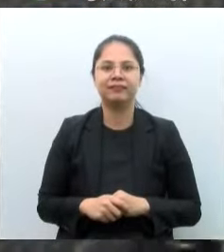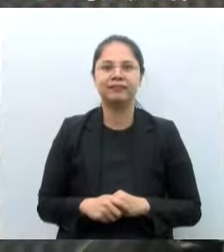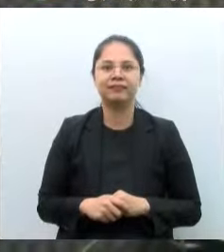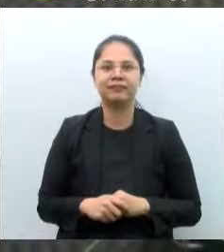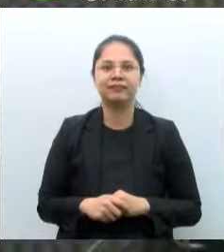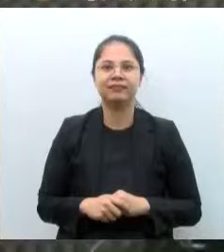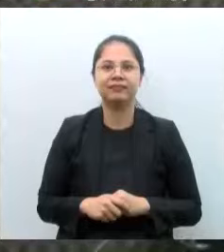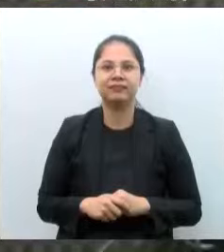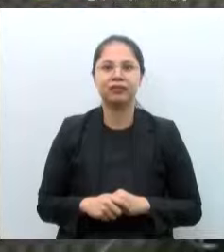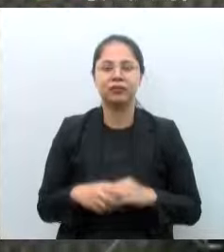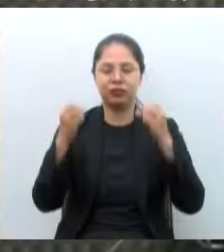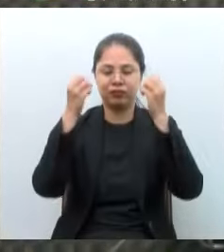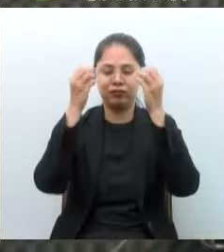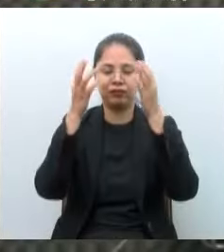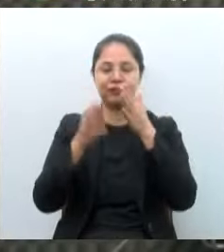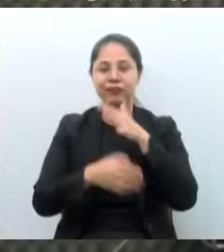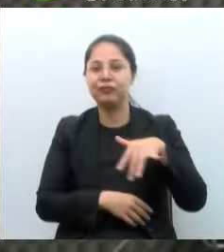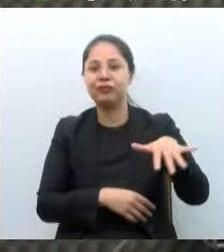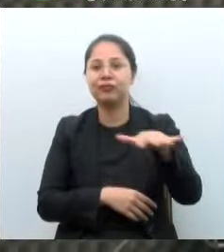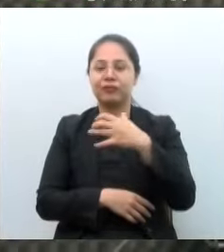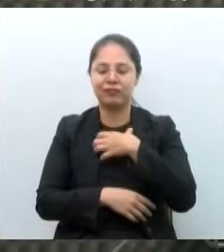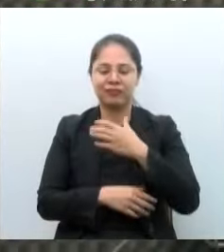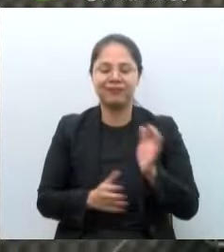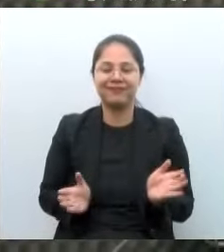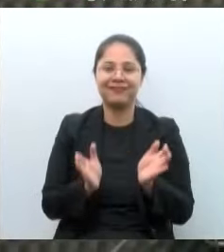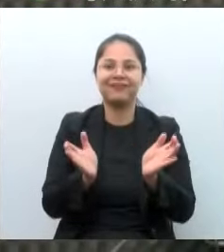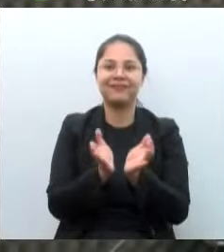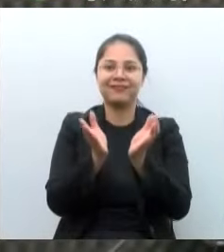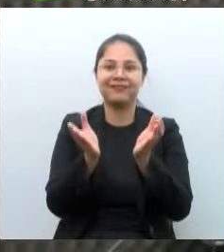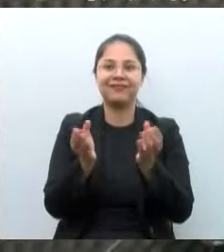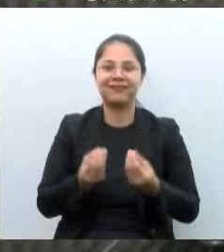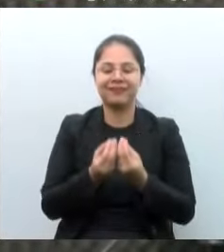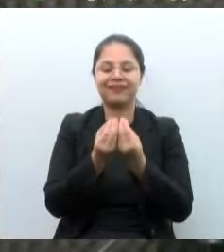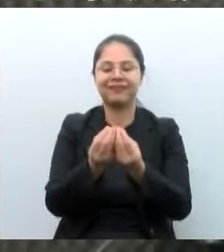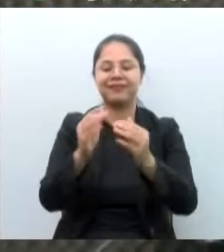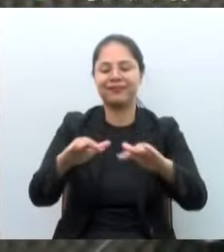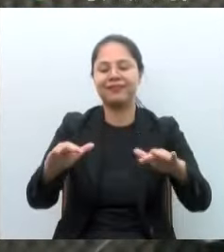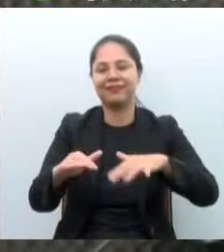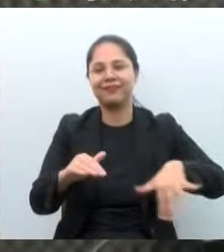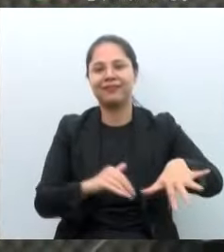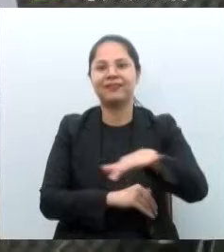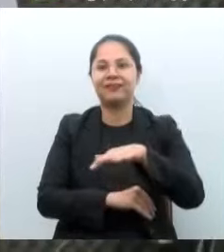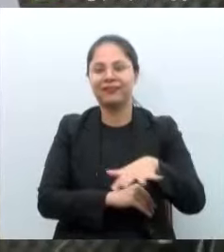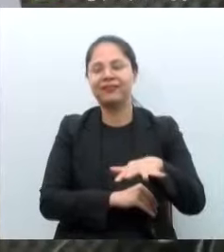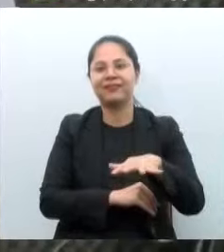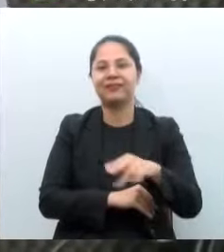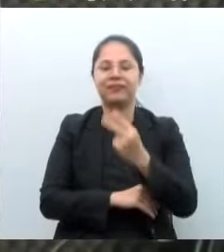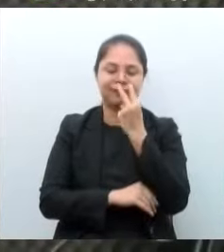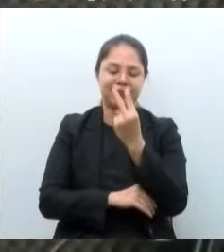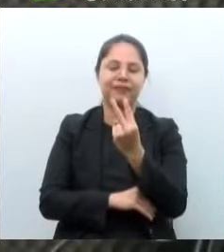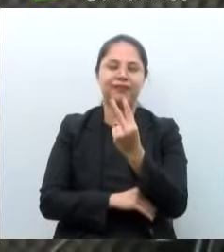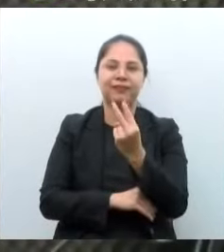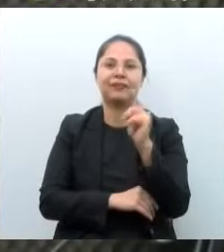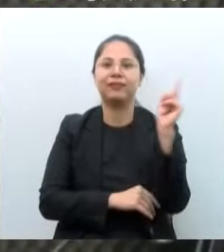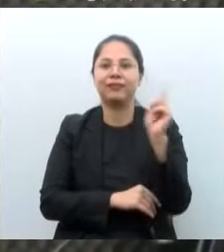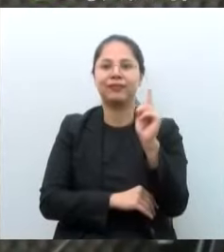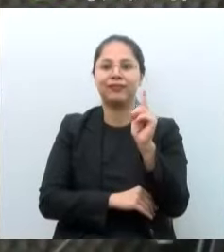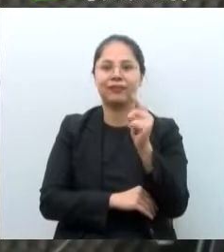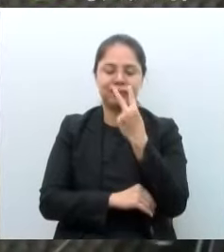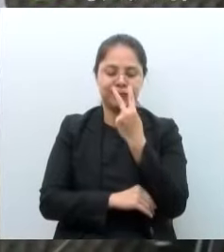ครับถึงคุณครูทุกคนนะครับที่อยากผลักดันแล้วก็อยากจะมีพื้นที่ให้กับนักเรียนทุกคนได้แสดงความสามารถนะครับซึ่งมันก็เกิดจากการที่